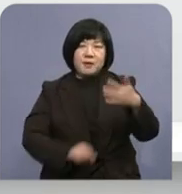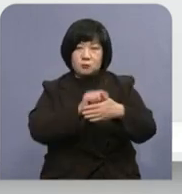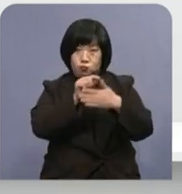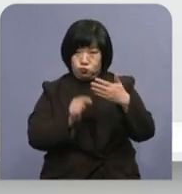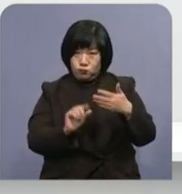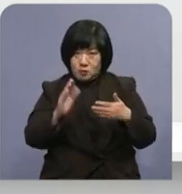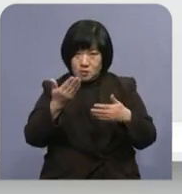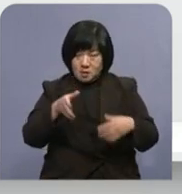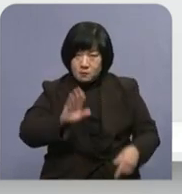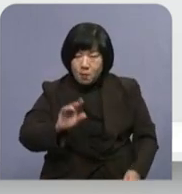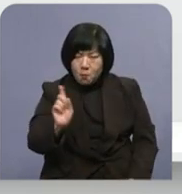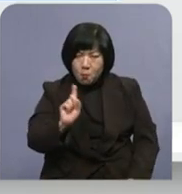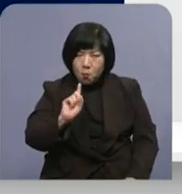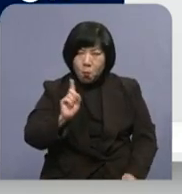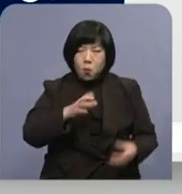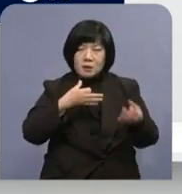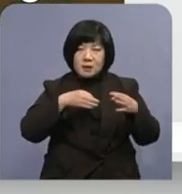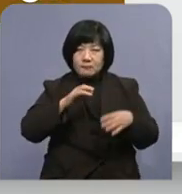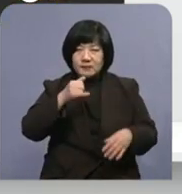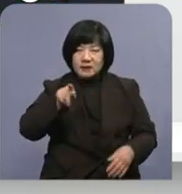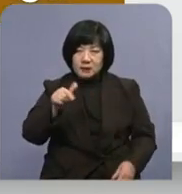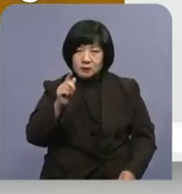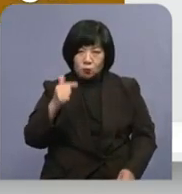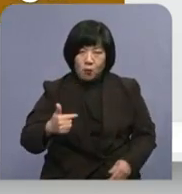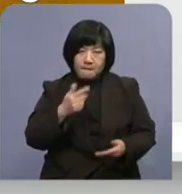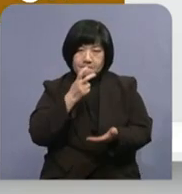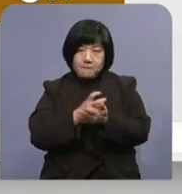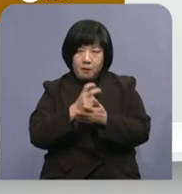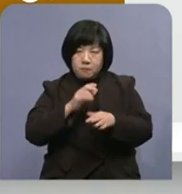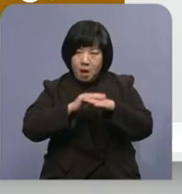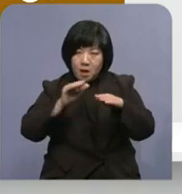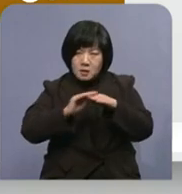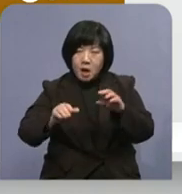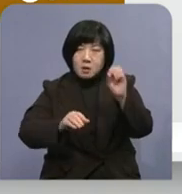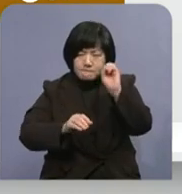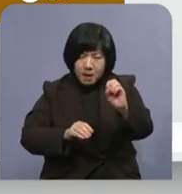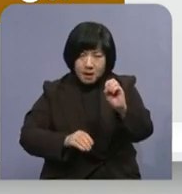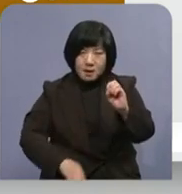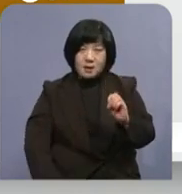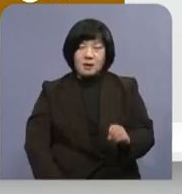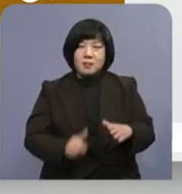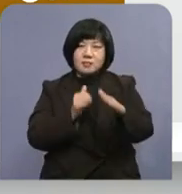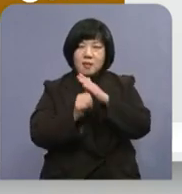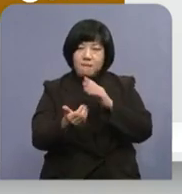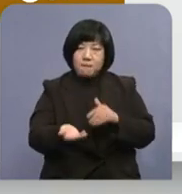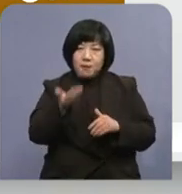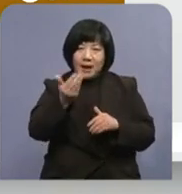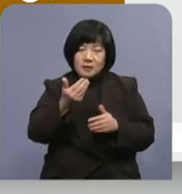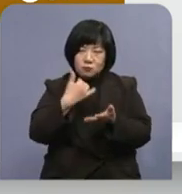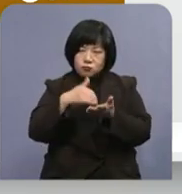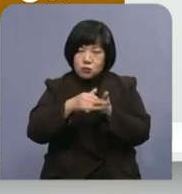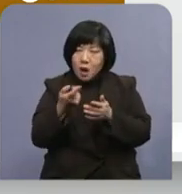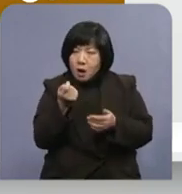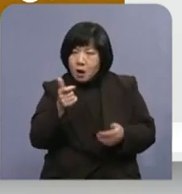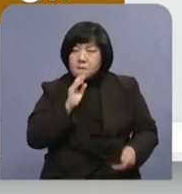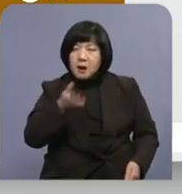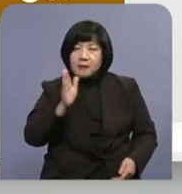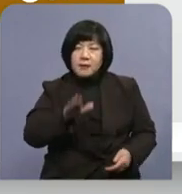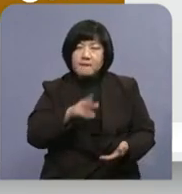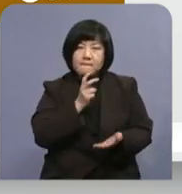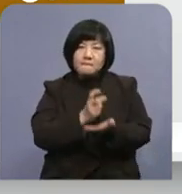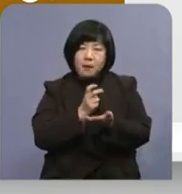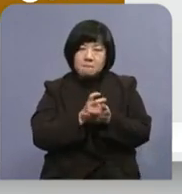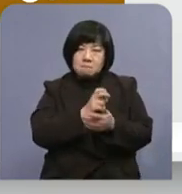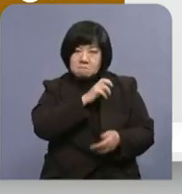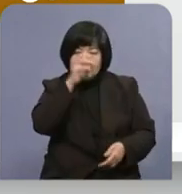하지만 김희곤 의원의 경우 법안 처리율이 0% 대표 발의한 법안수도 적은데 입법